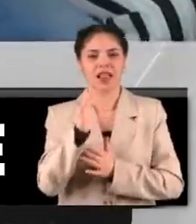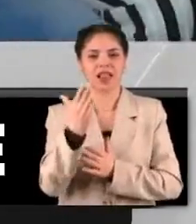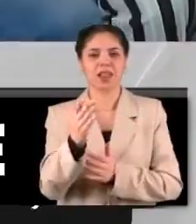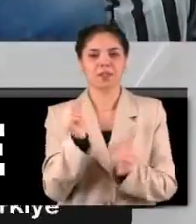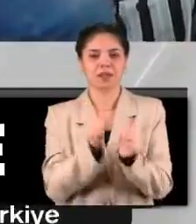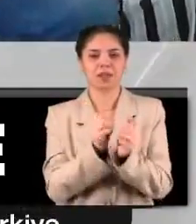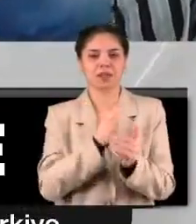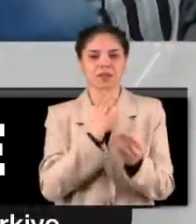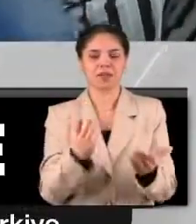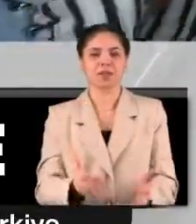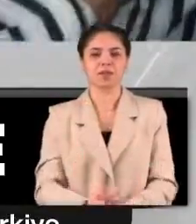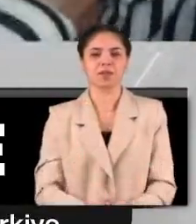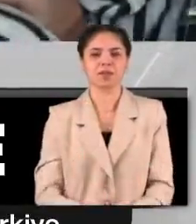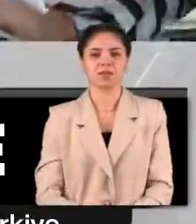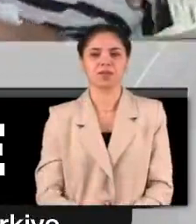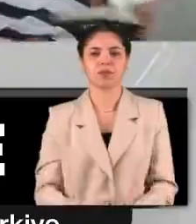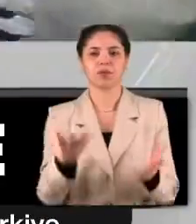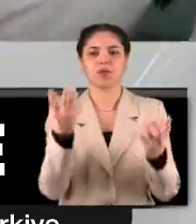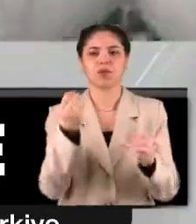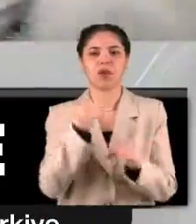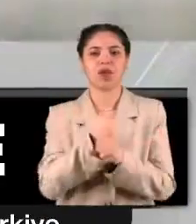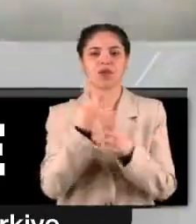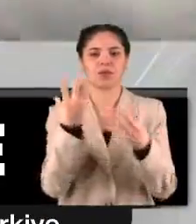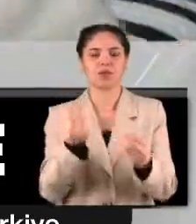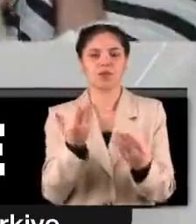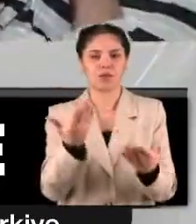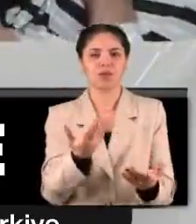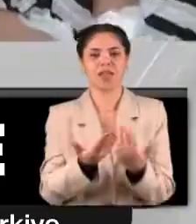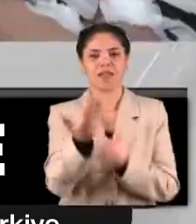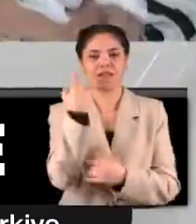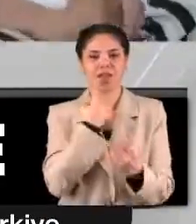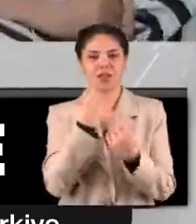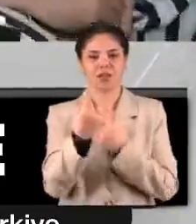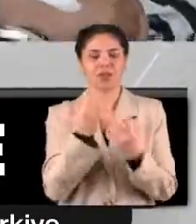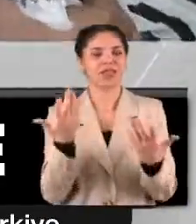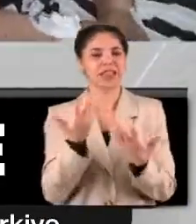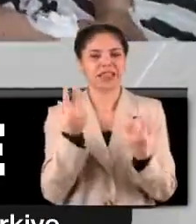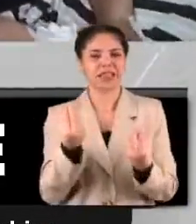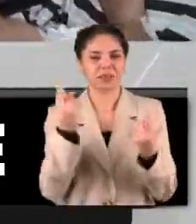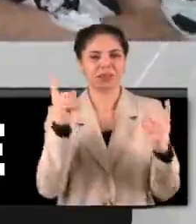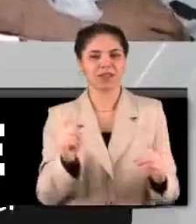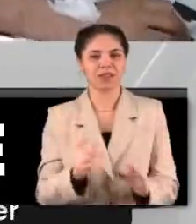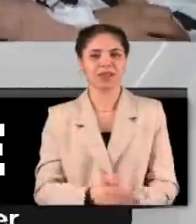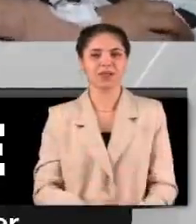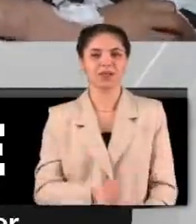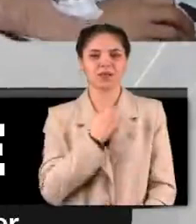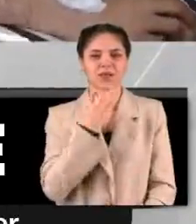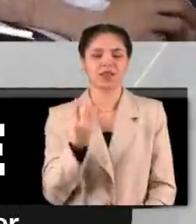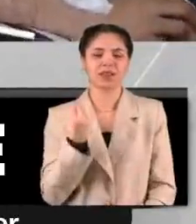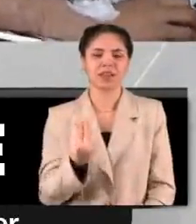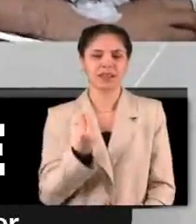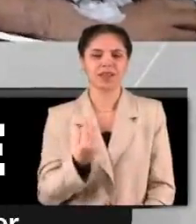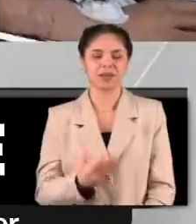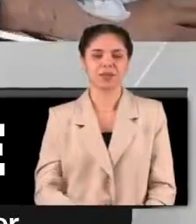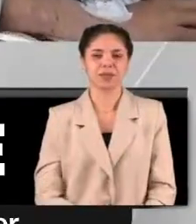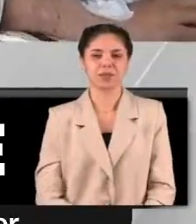yanımızda. Çok geçmiş olsun. Konuşmuştuk sizinle. Nasılsınız? Sağ olun, teşekkürler. 102